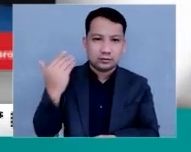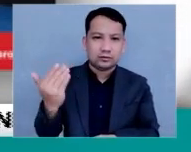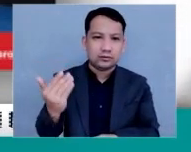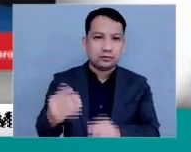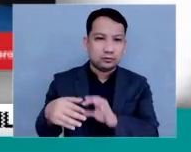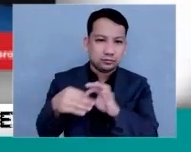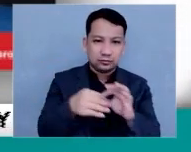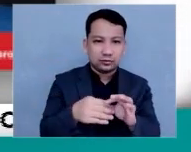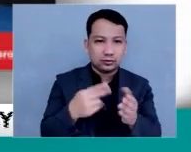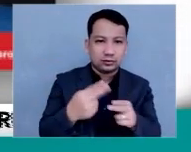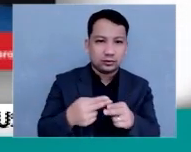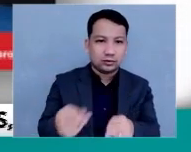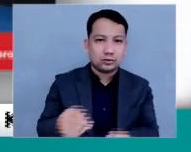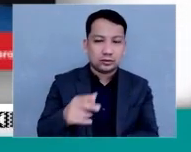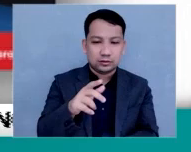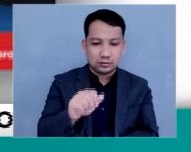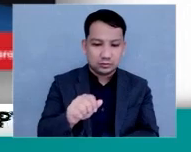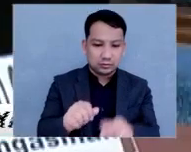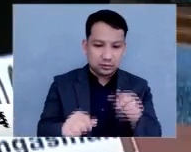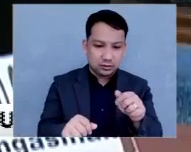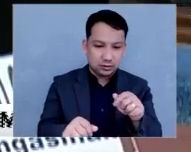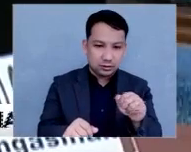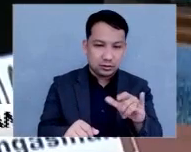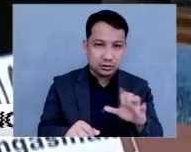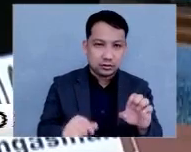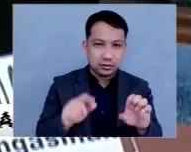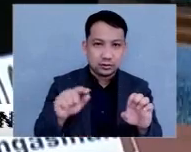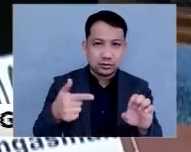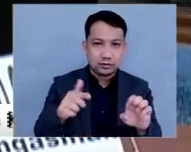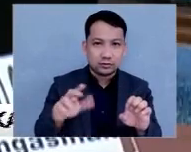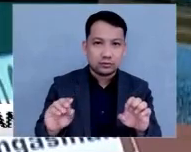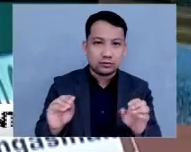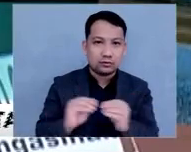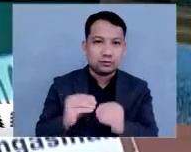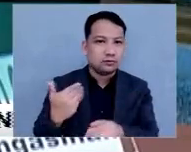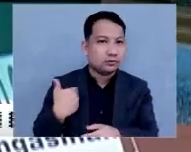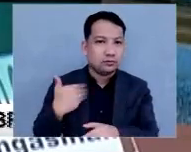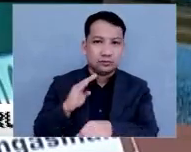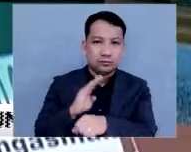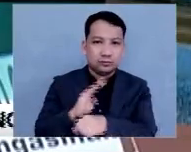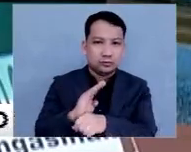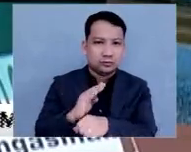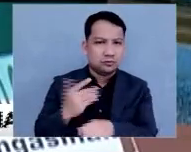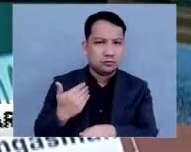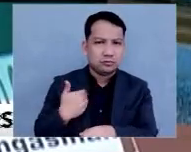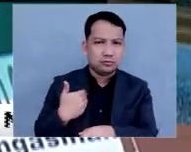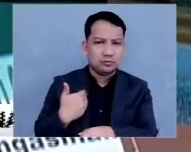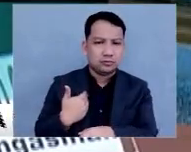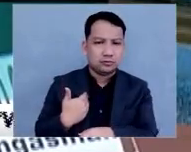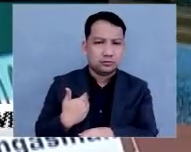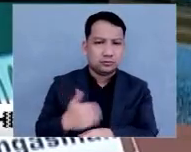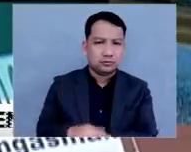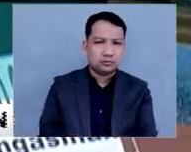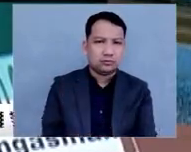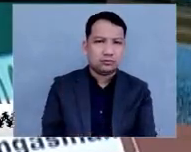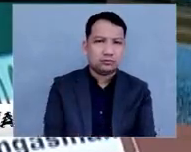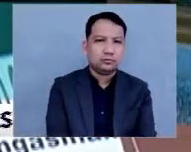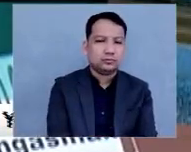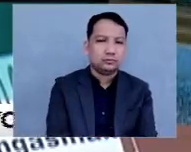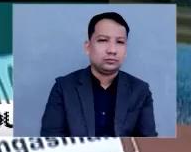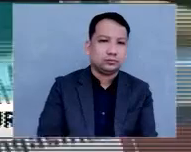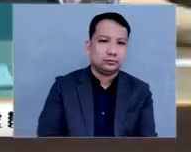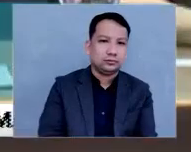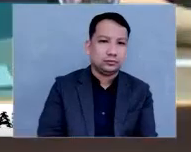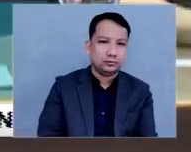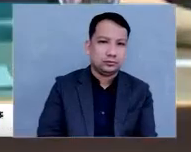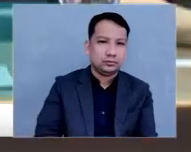hango sa pangalang Alice at lelo Wala po akong ganyang negosyo po your honor sinungaling to sa